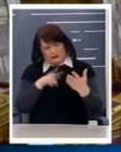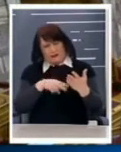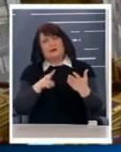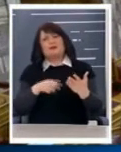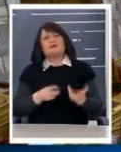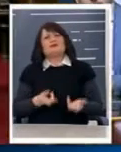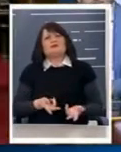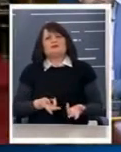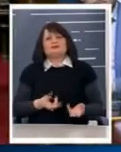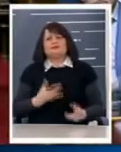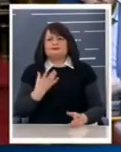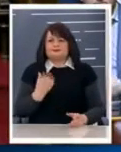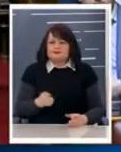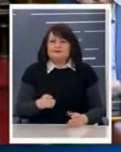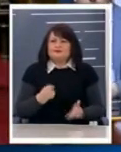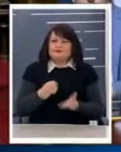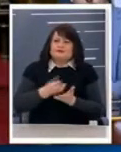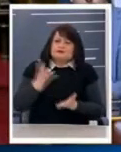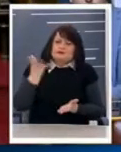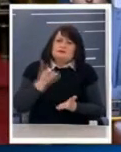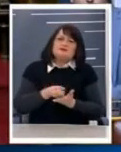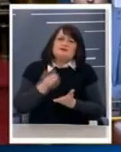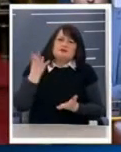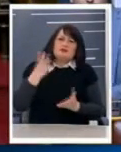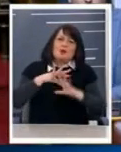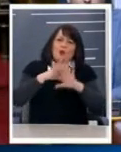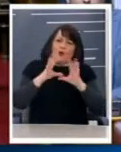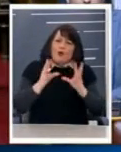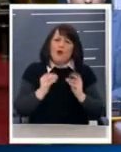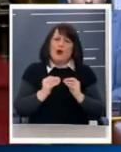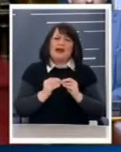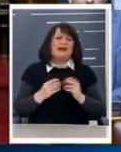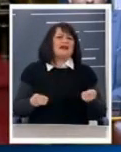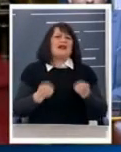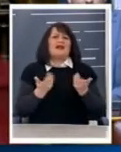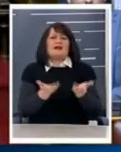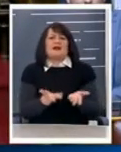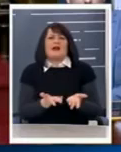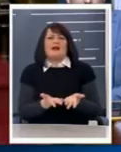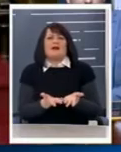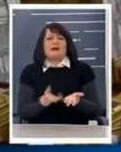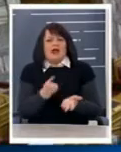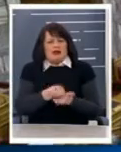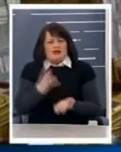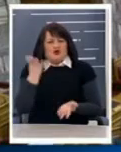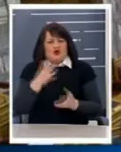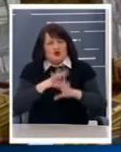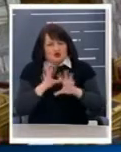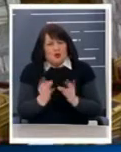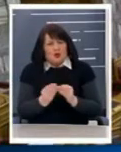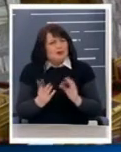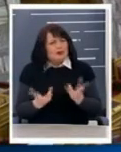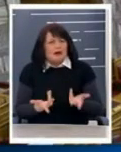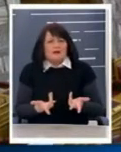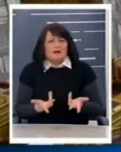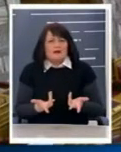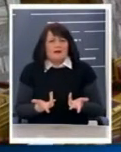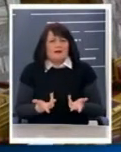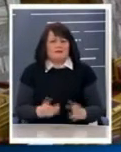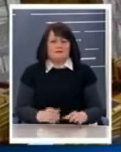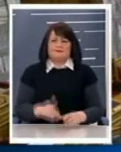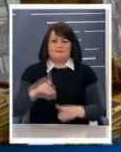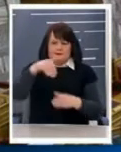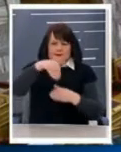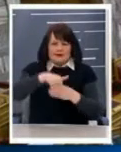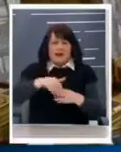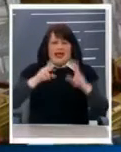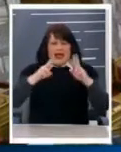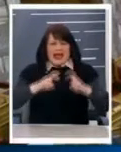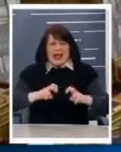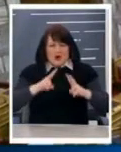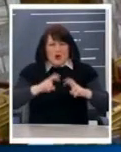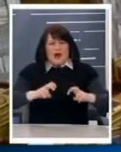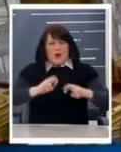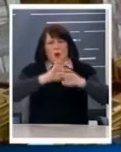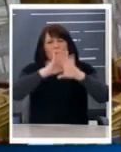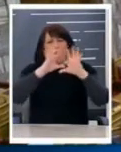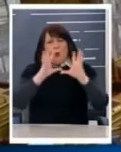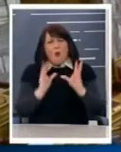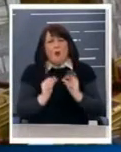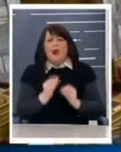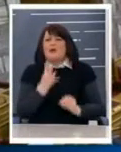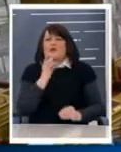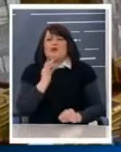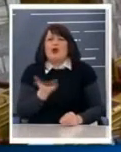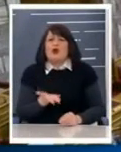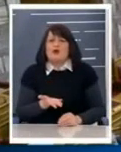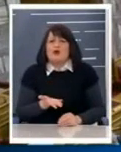υπάρχει αξιολόγηση των πάντων. Γιατί δεν τους ενεργοποιείτε? εσωτερικός έλεγχος των πάντων. Γιατί δεν τους